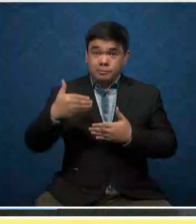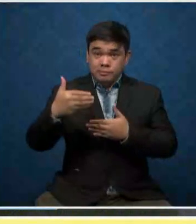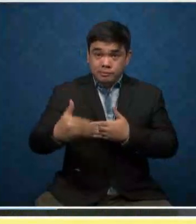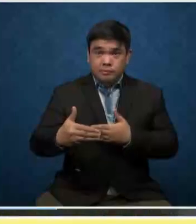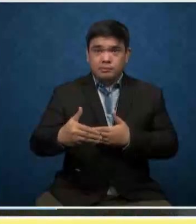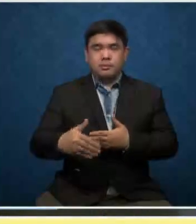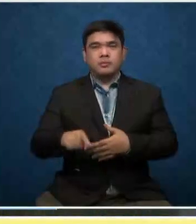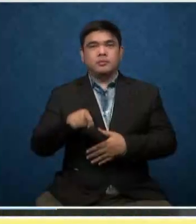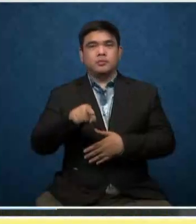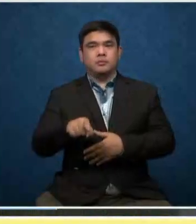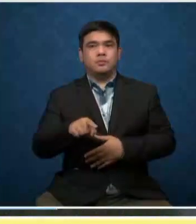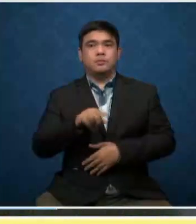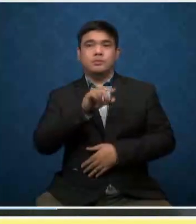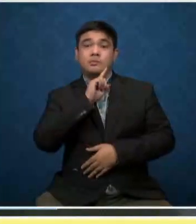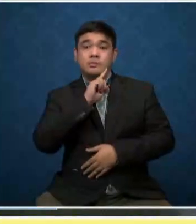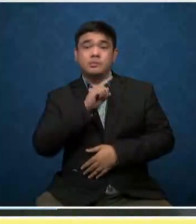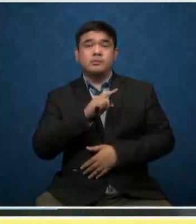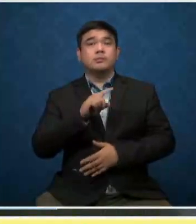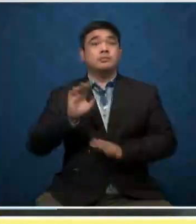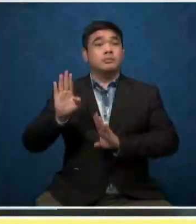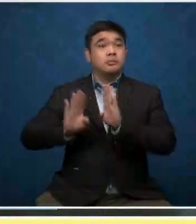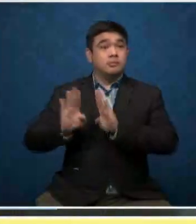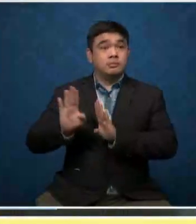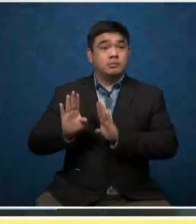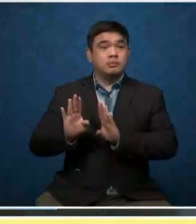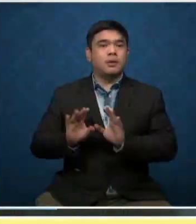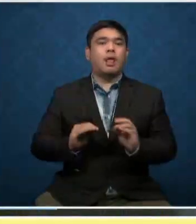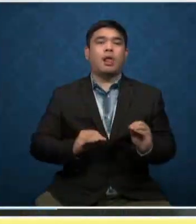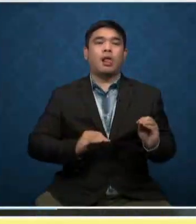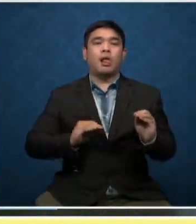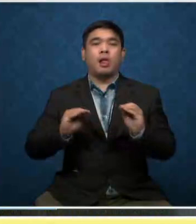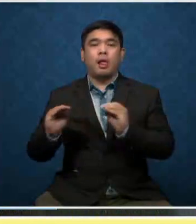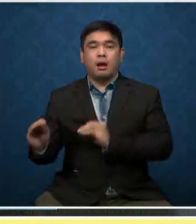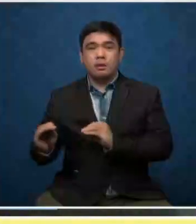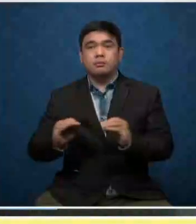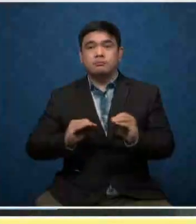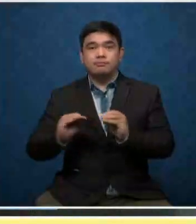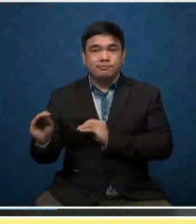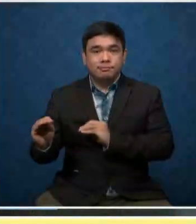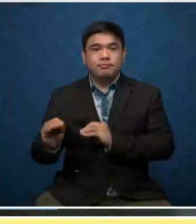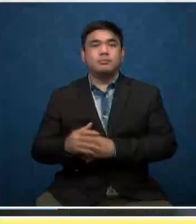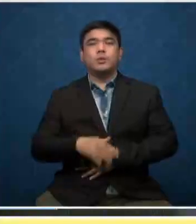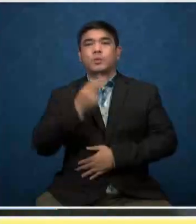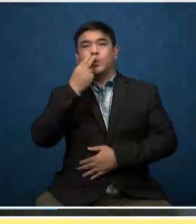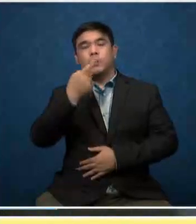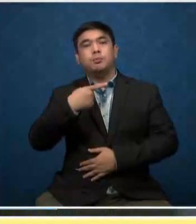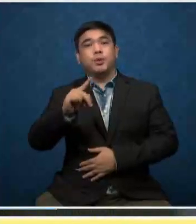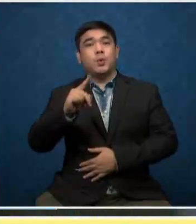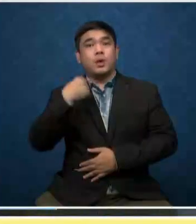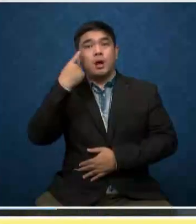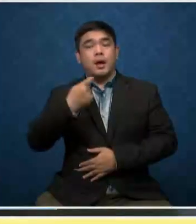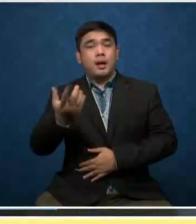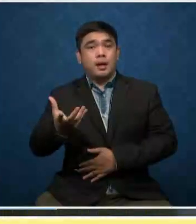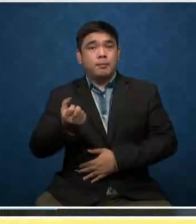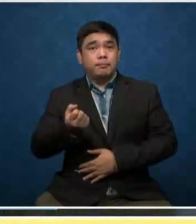ตัดสินว่าจะให้มีการทำมติก็เลื่อนออกไปแต่ประโยชน์ที่จะเกิดขึ้นส่วนหนึ่งก็คือ